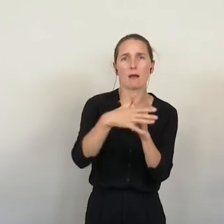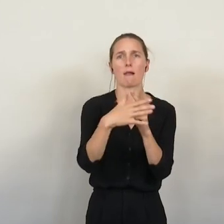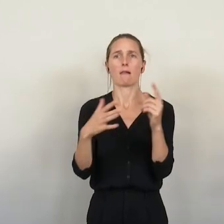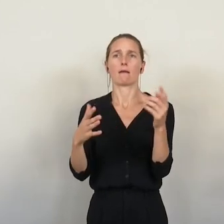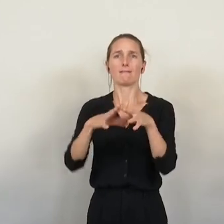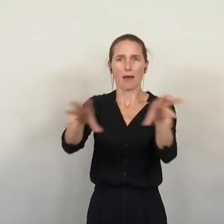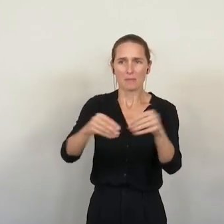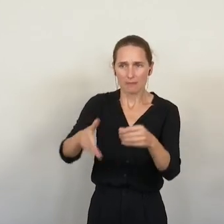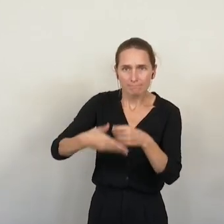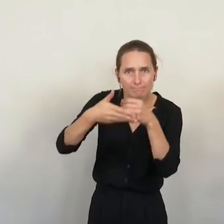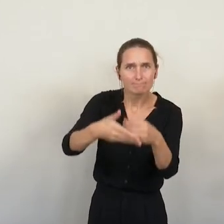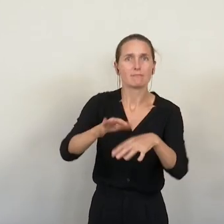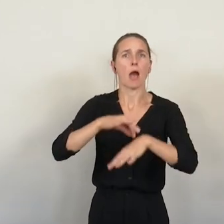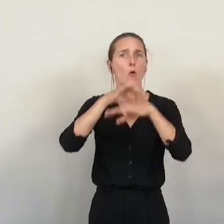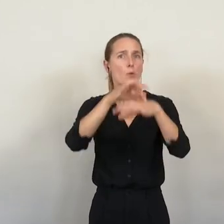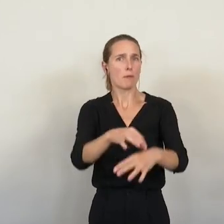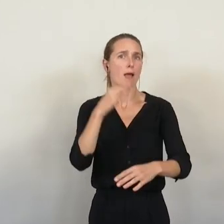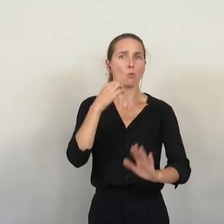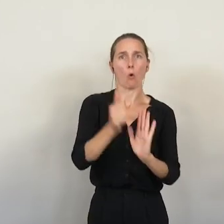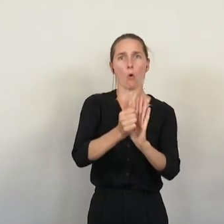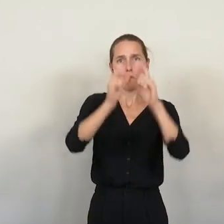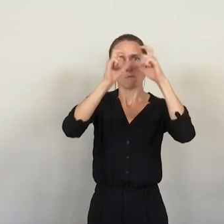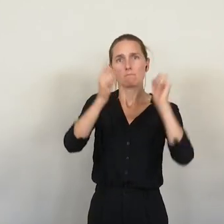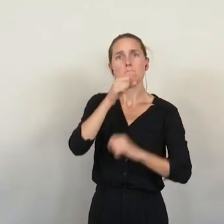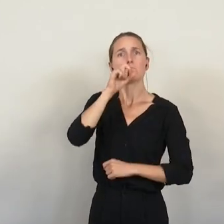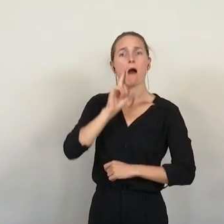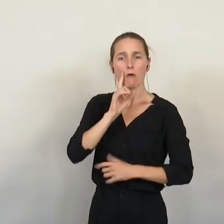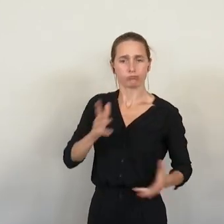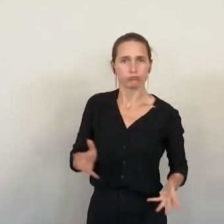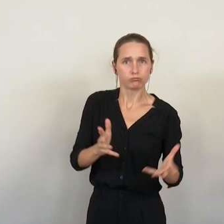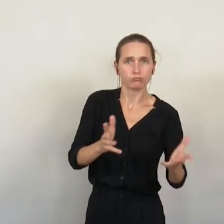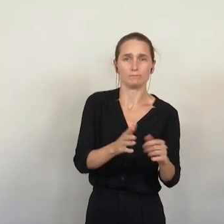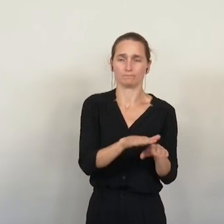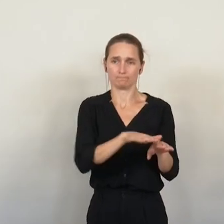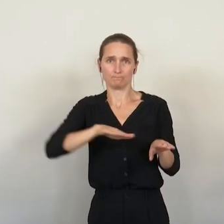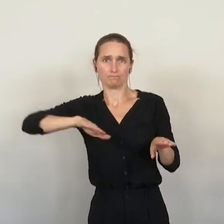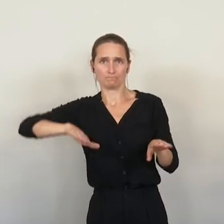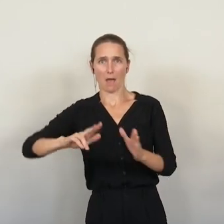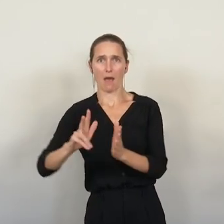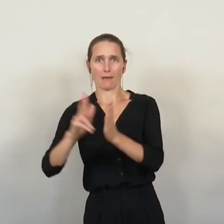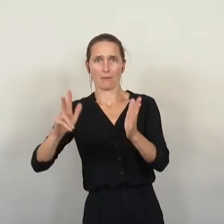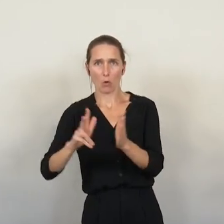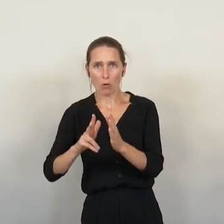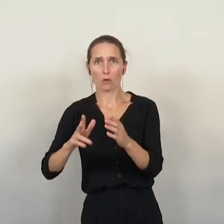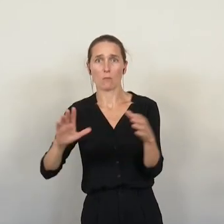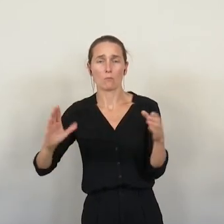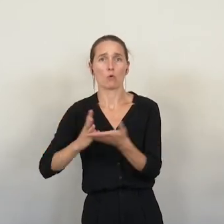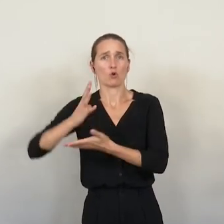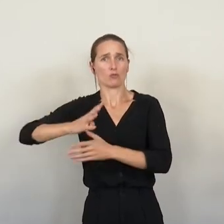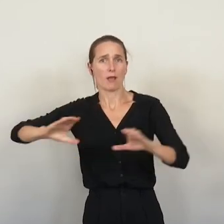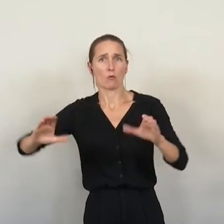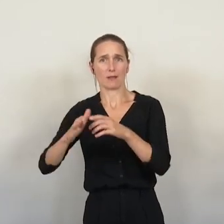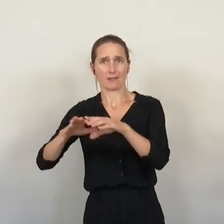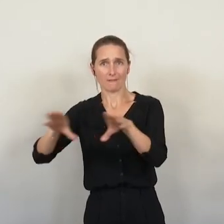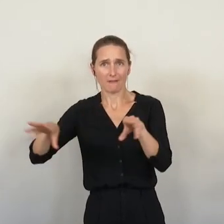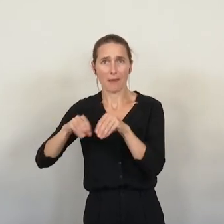soutien à la parentalité et l'autre agrément c'est l'agrément projet d'animation collectif famille qui vise lui à développer les synergies entre